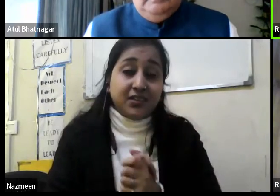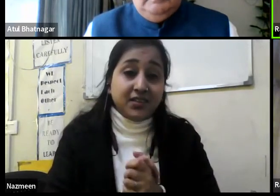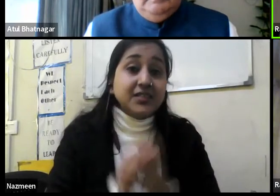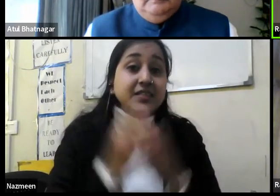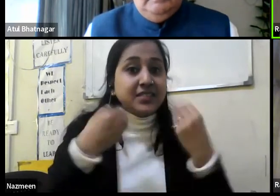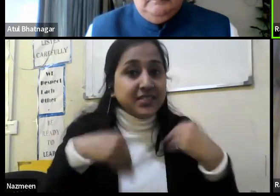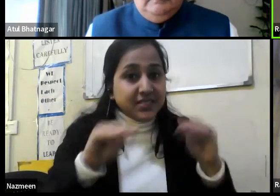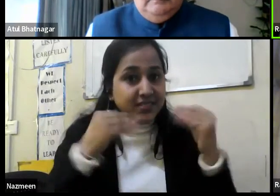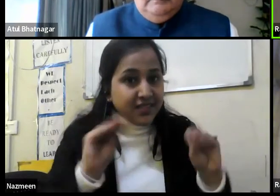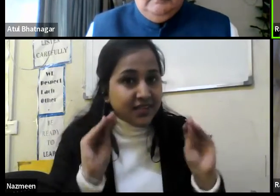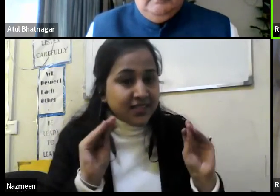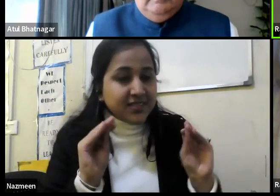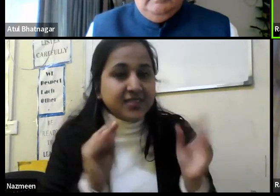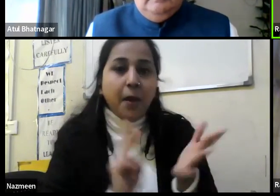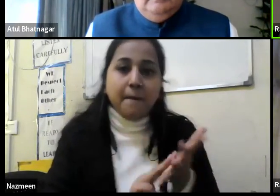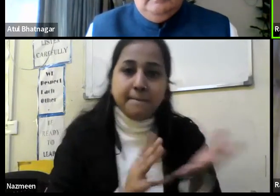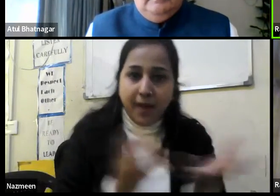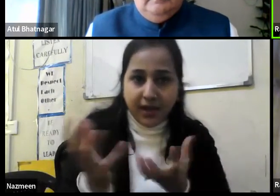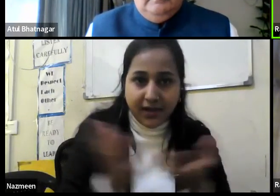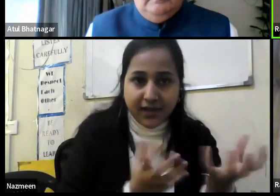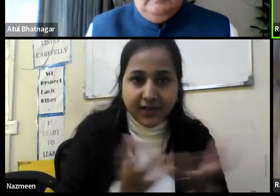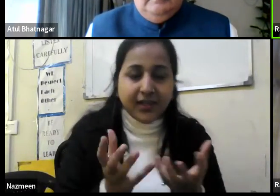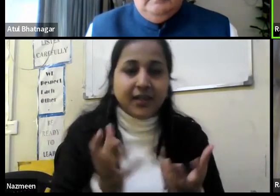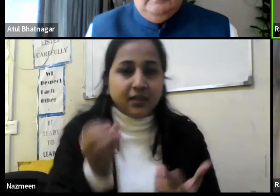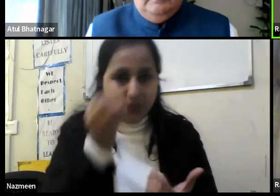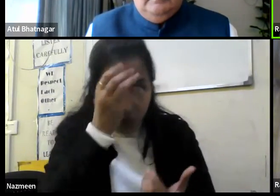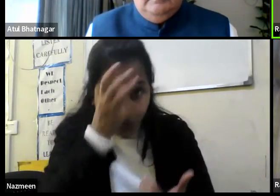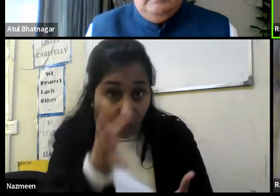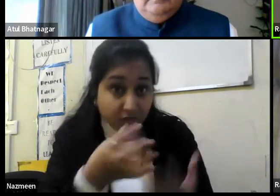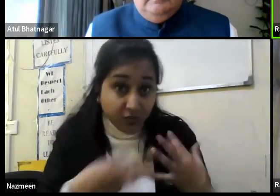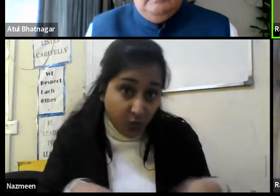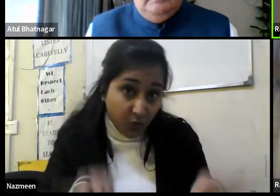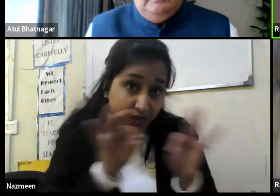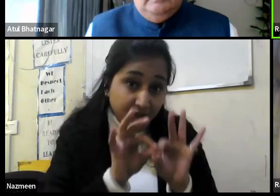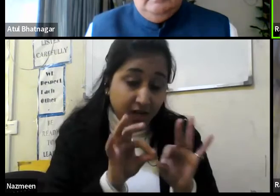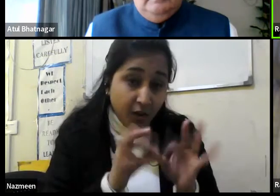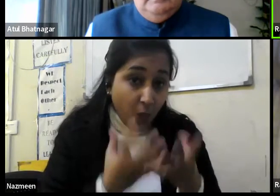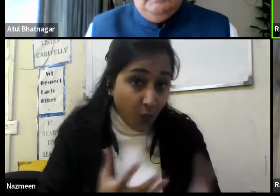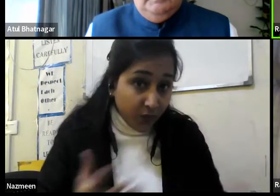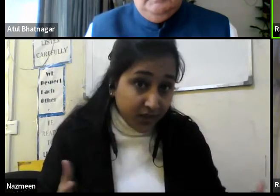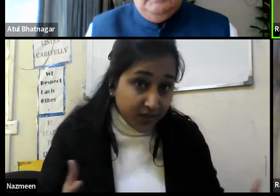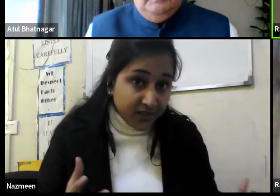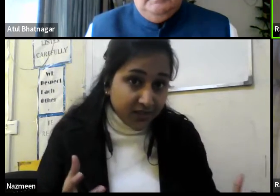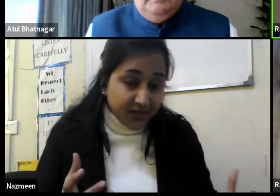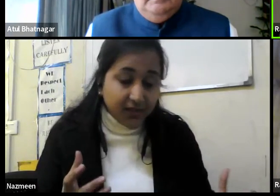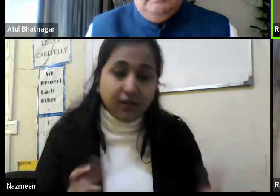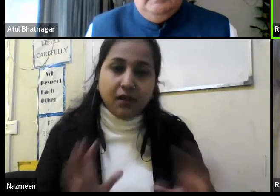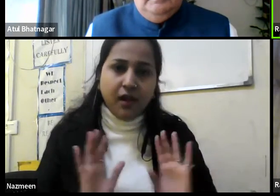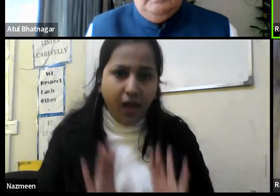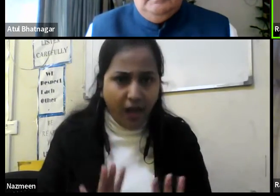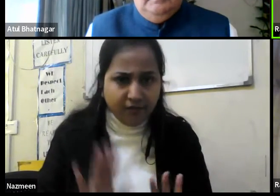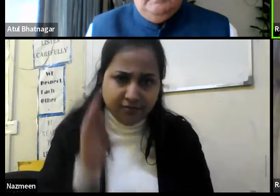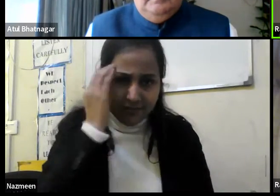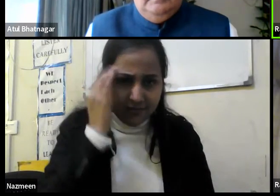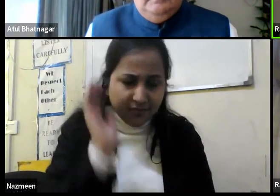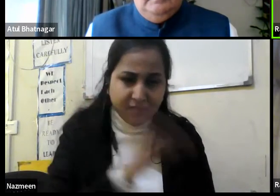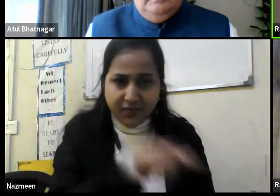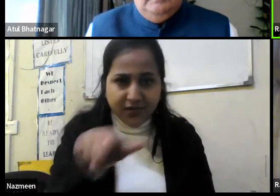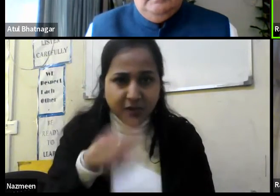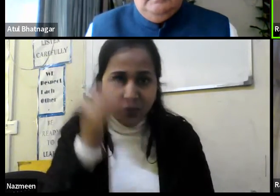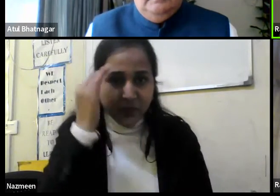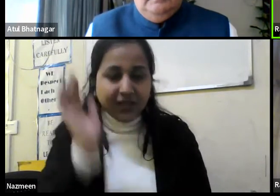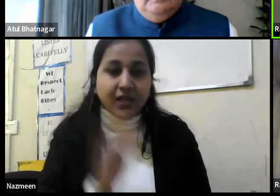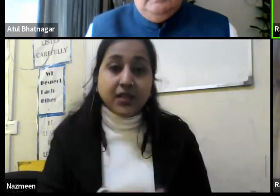मार्केटिंग, फाइनेंस, ये तीनों का नॉलेज। और उसके अलावा जो अपना प्रोडक्ट है उसका तो है ही है, प्रोडक्ट के बारे में,